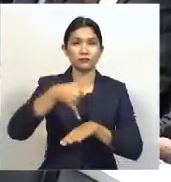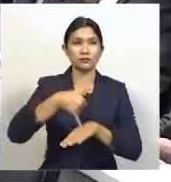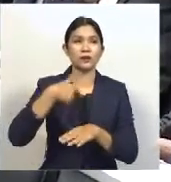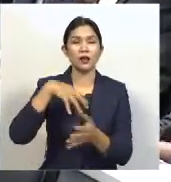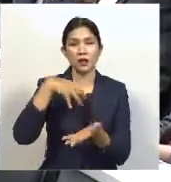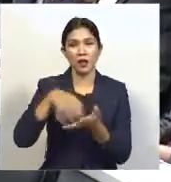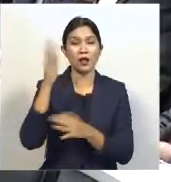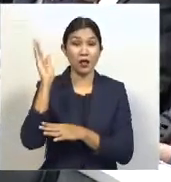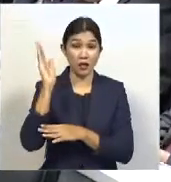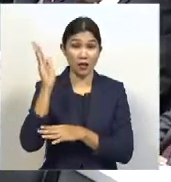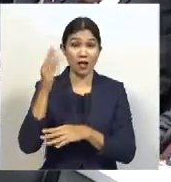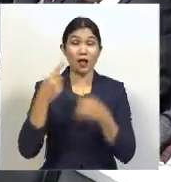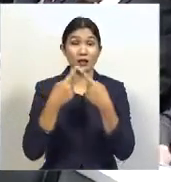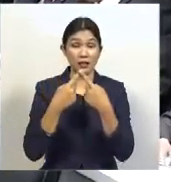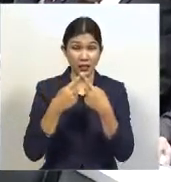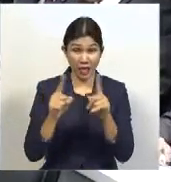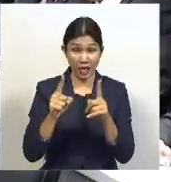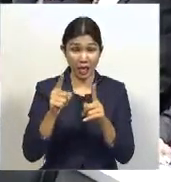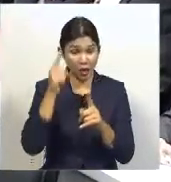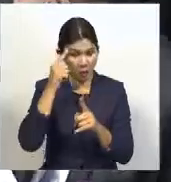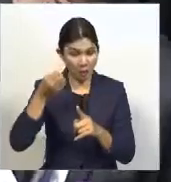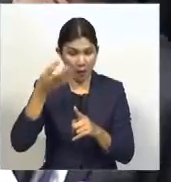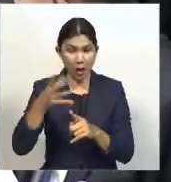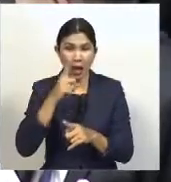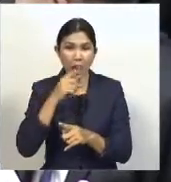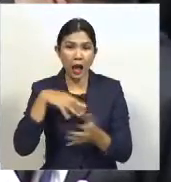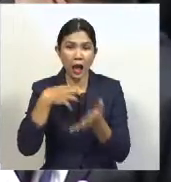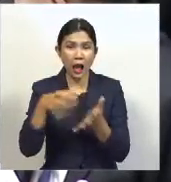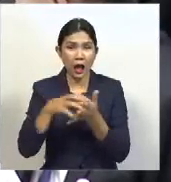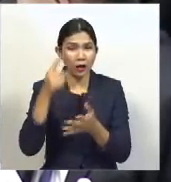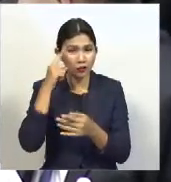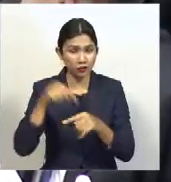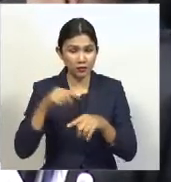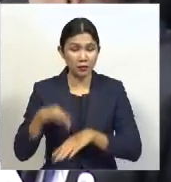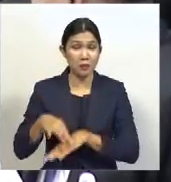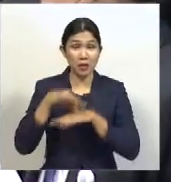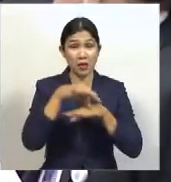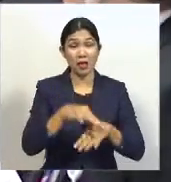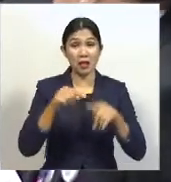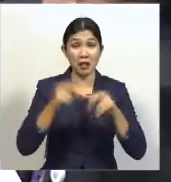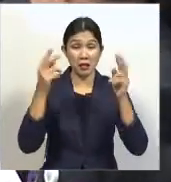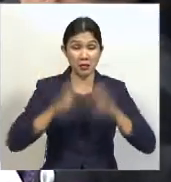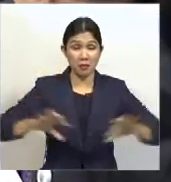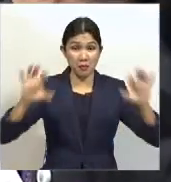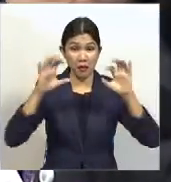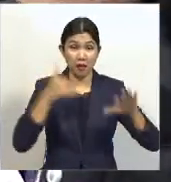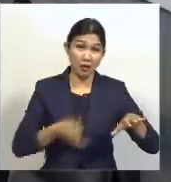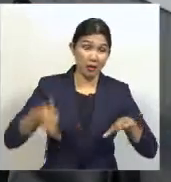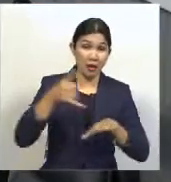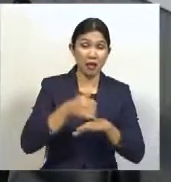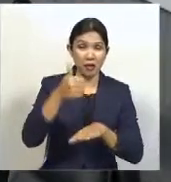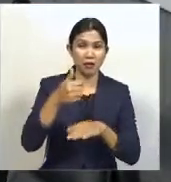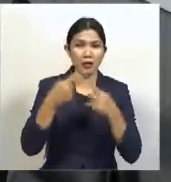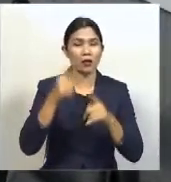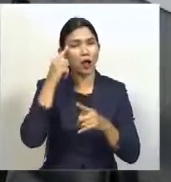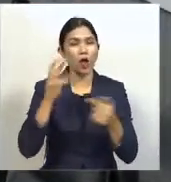อภิปรายนะคะแต่ว่ากลับไปพูดถึงการได้มาของรัฐบาลก็เลยทำให้นายสุภชัยโพสุรองประธาน